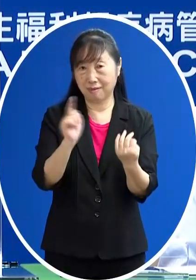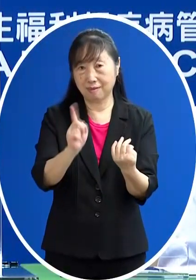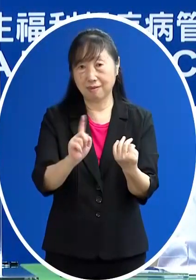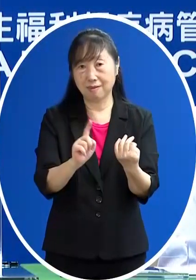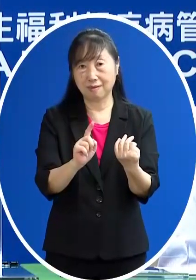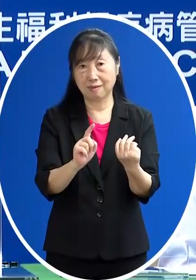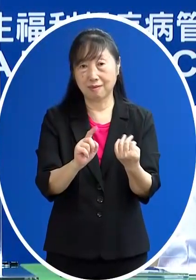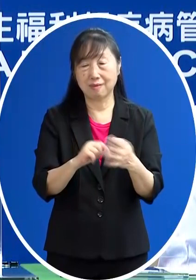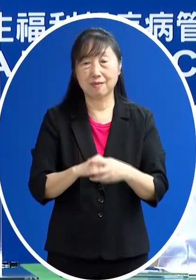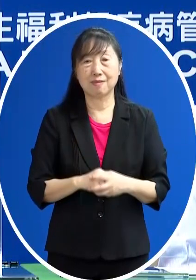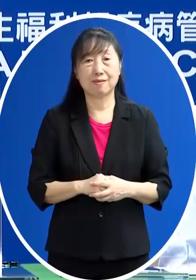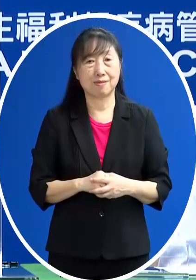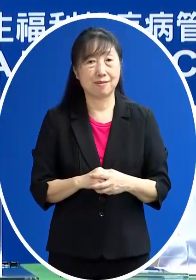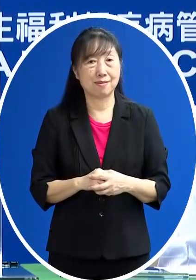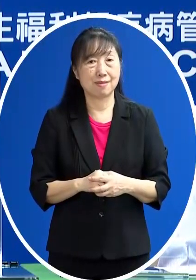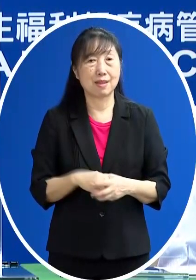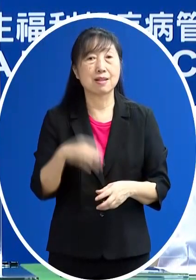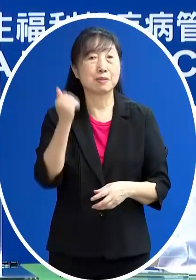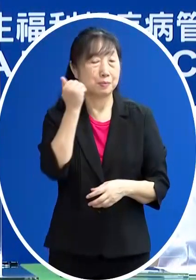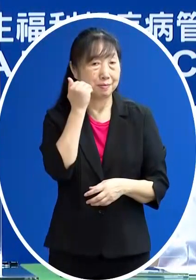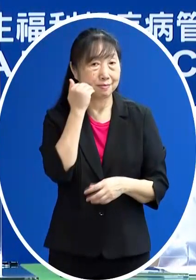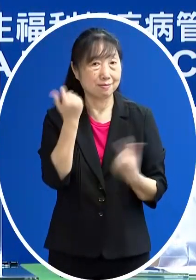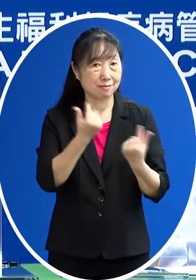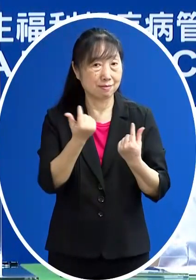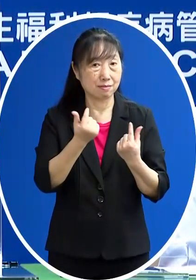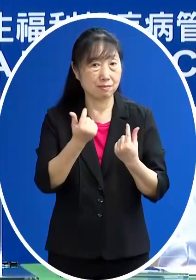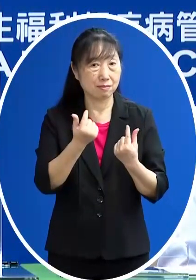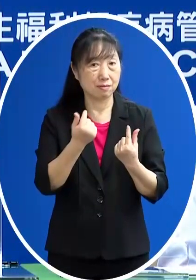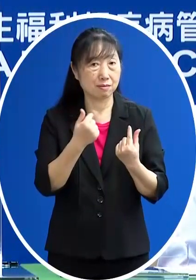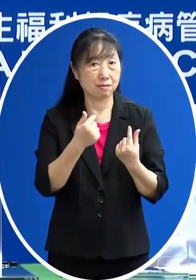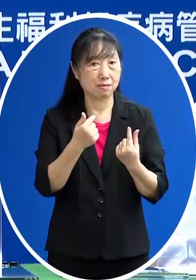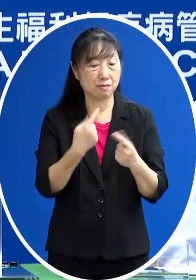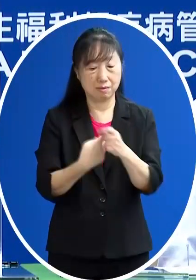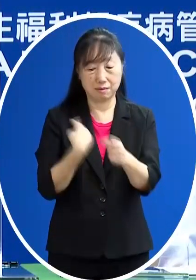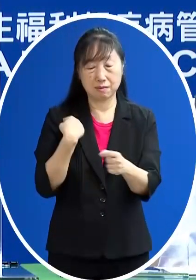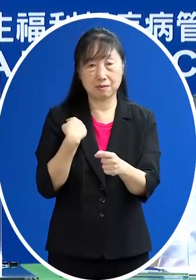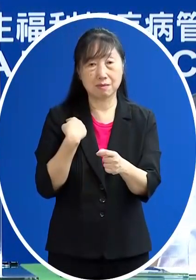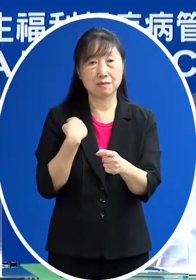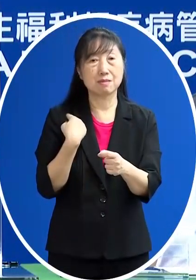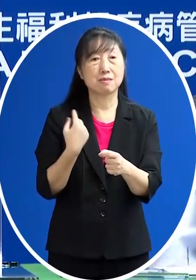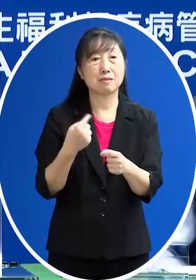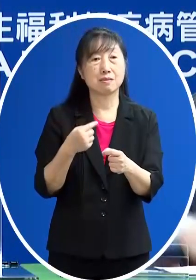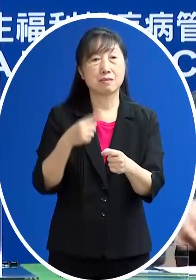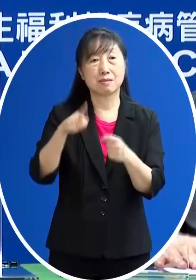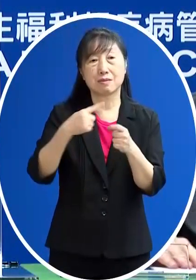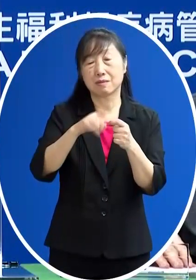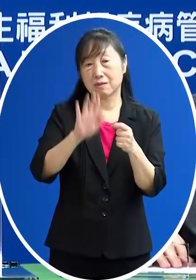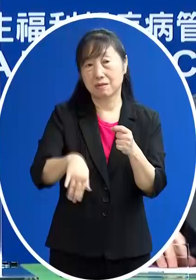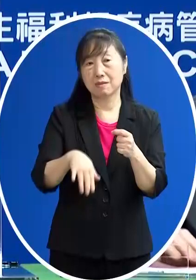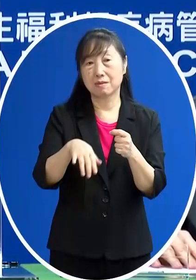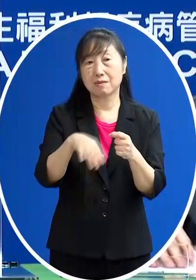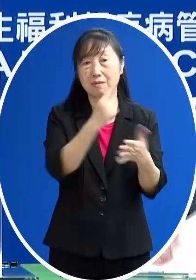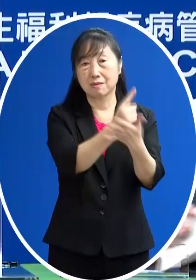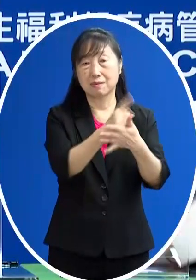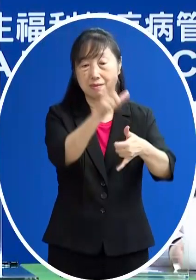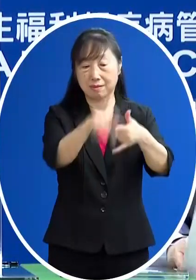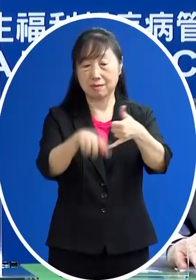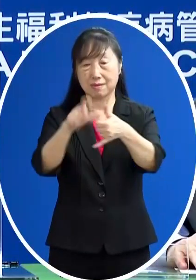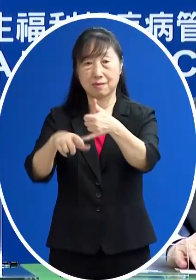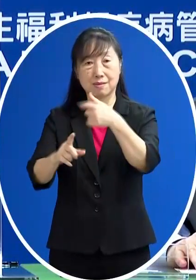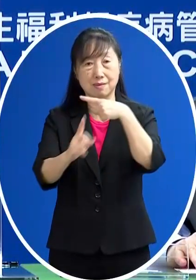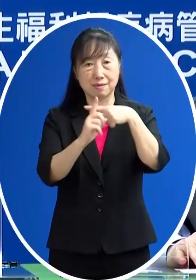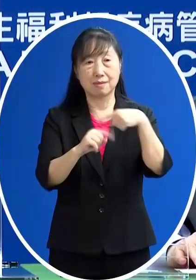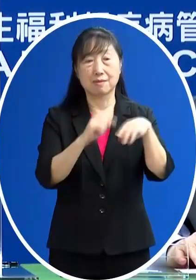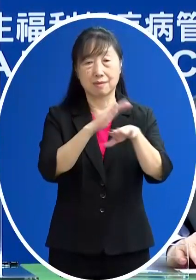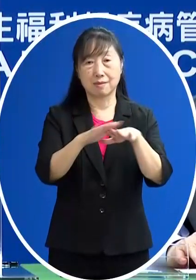指的这样子哈，就是说，如果以现在以往我们在去年底以前，每一个确诊的病人，平均